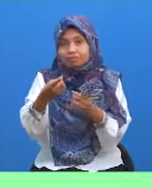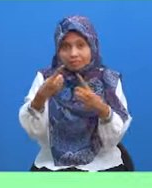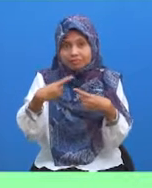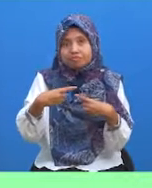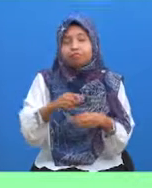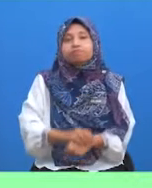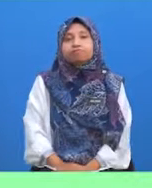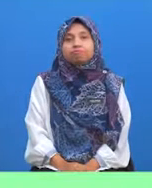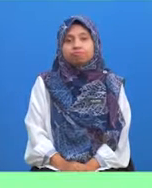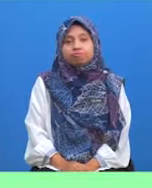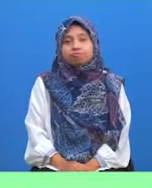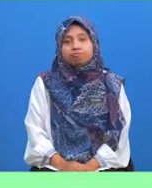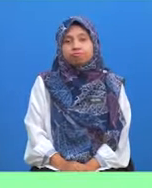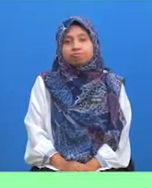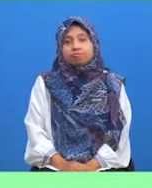kehadiran